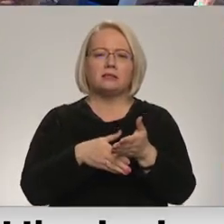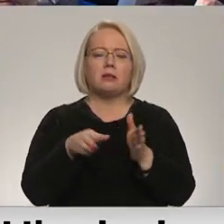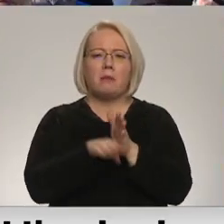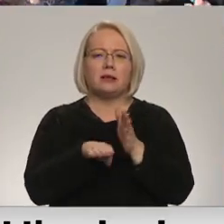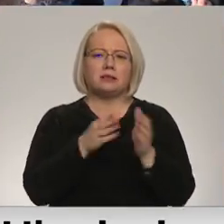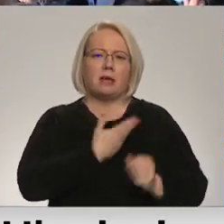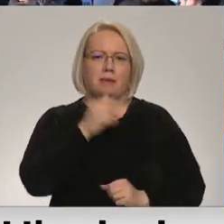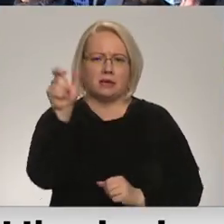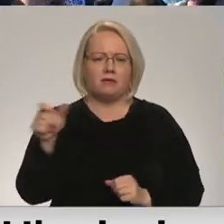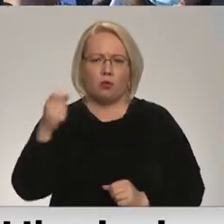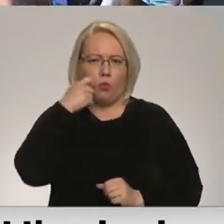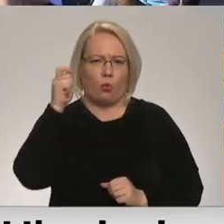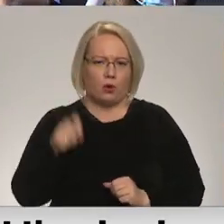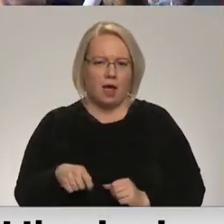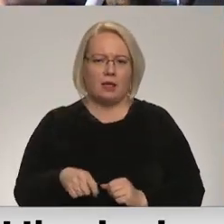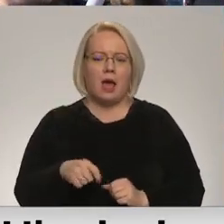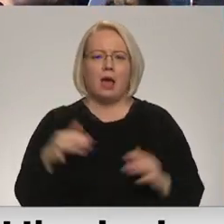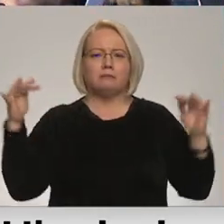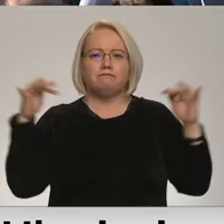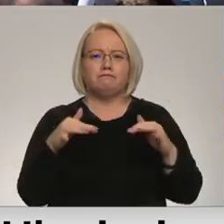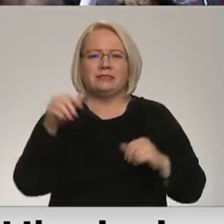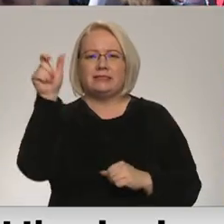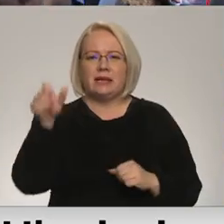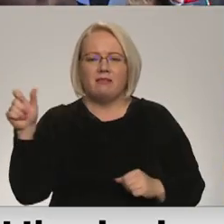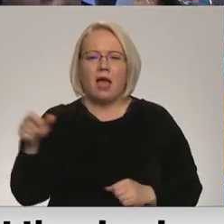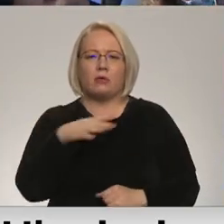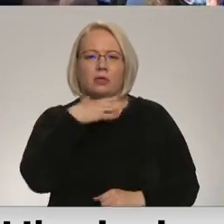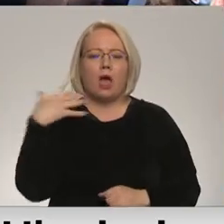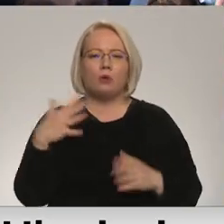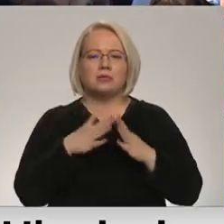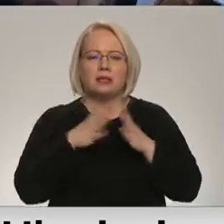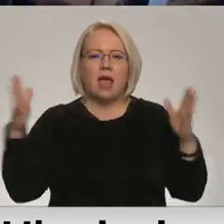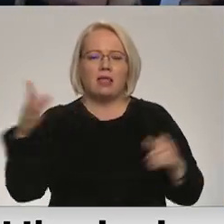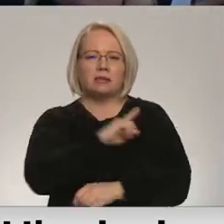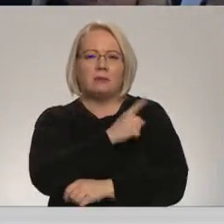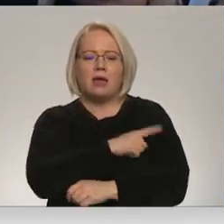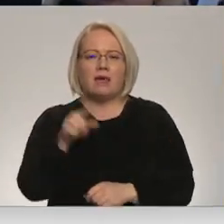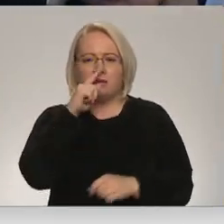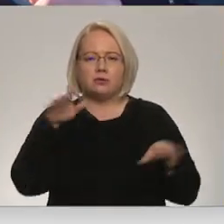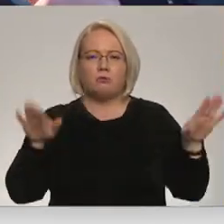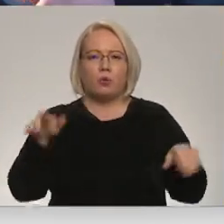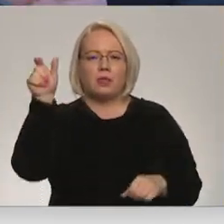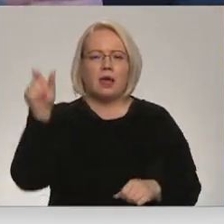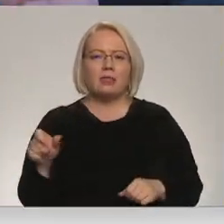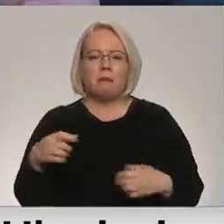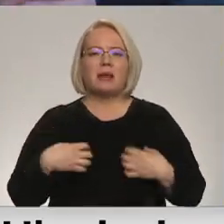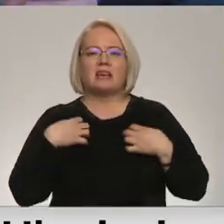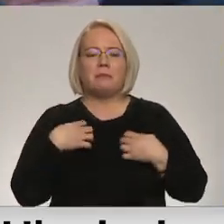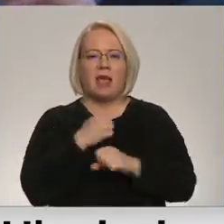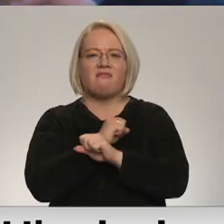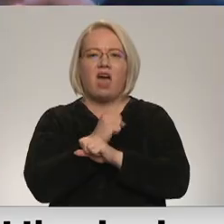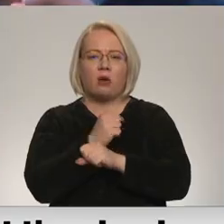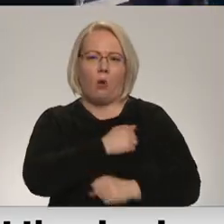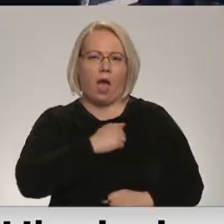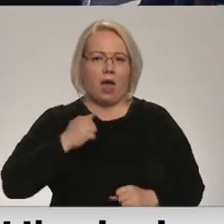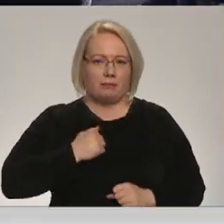Ukrainā. Šajos cilvēkos, kas ir daudz lielāks spēks nekā visā Putina briesmīgajā vergu armijā. Prieks redzēt to, ka mēs